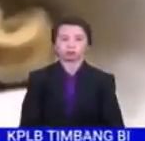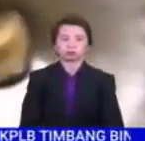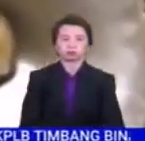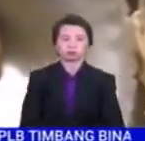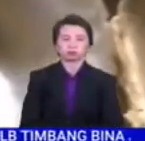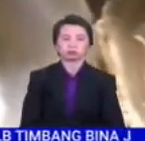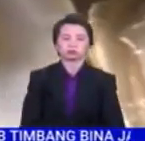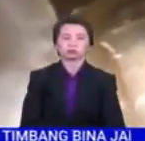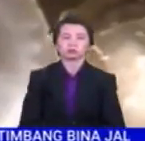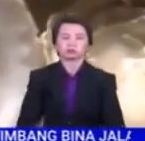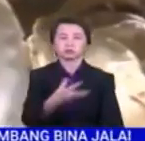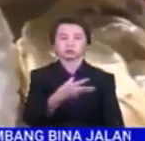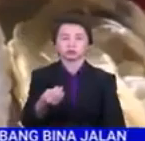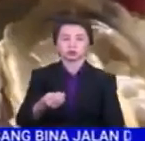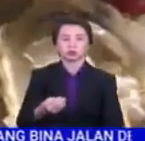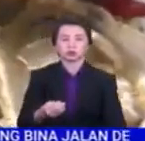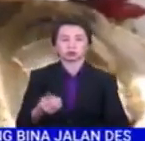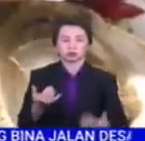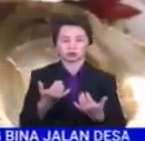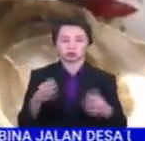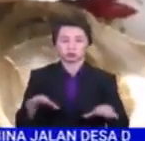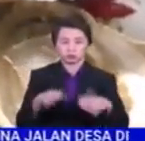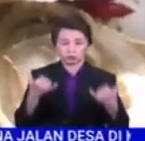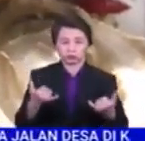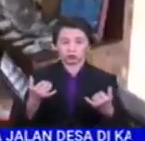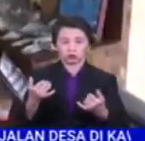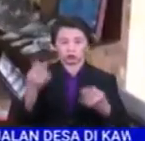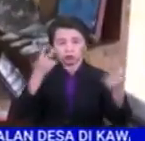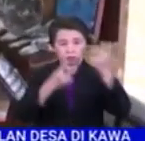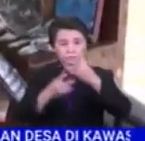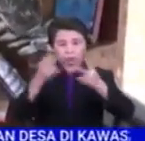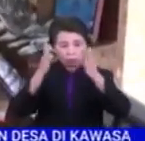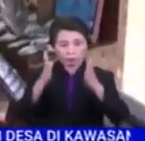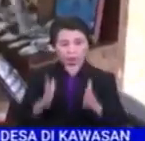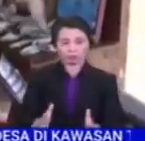Dan buat masa sekarang ni pelancong-pelancong tengah